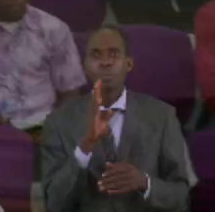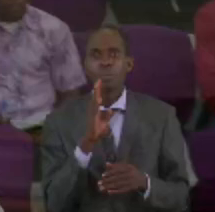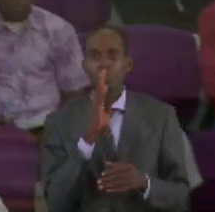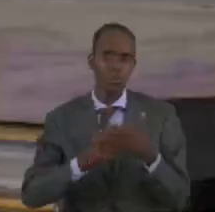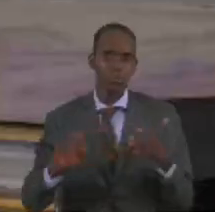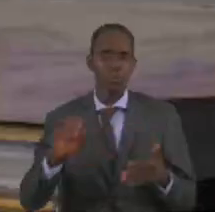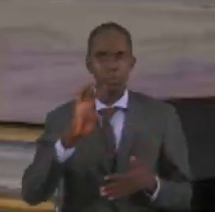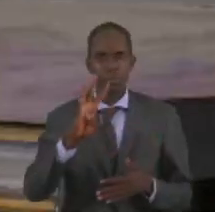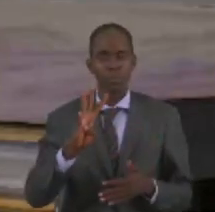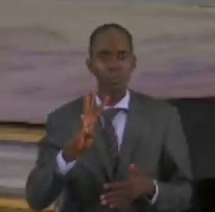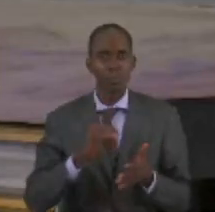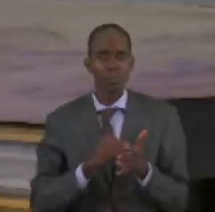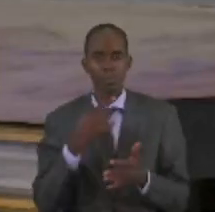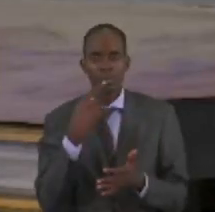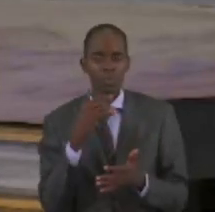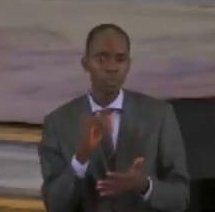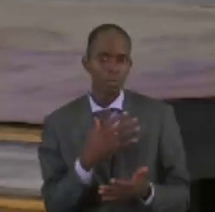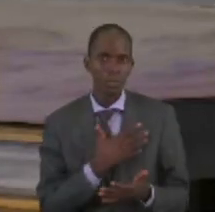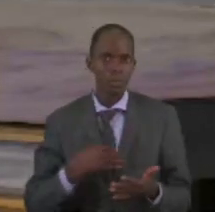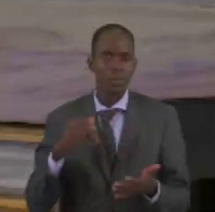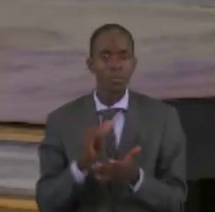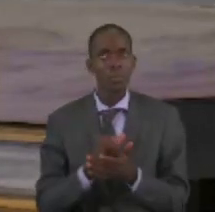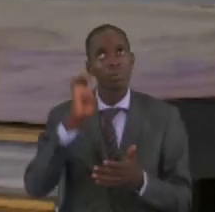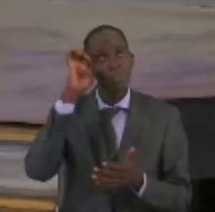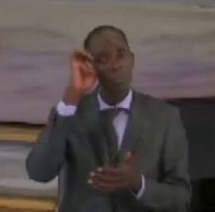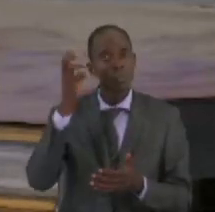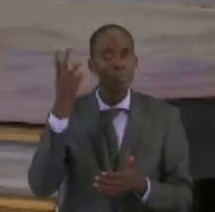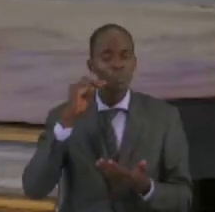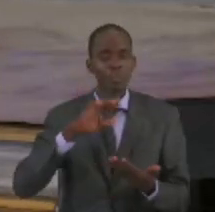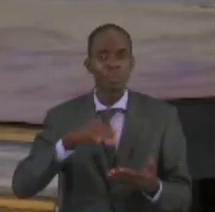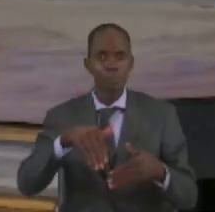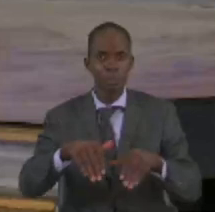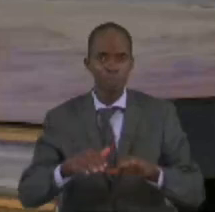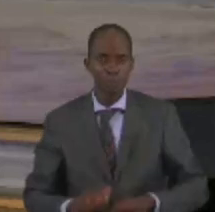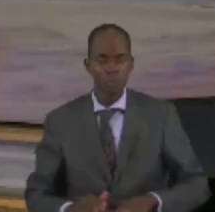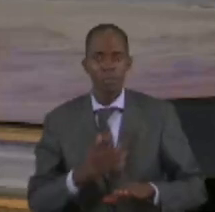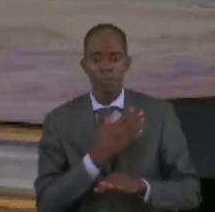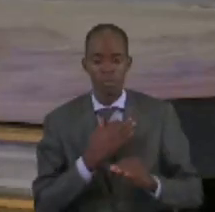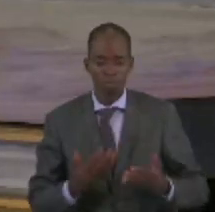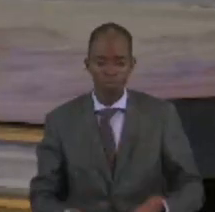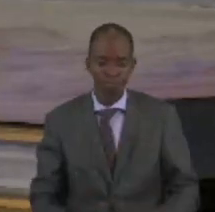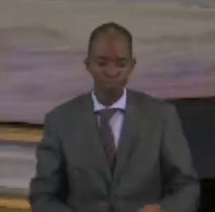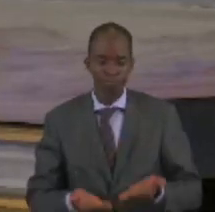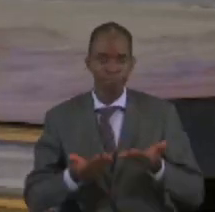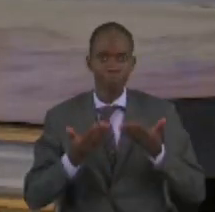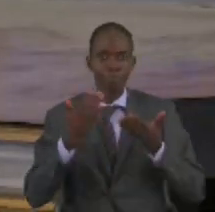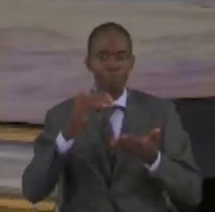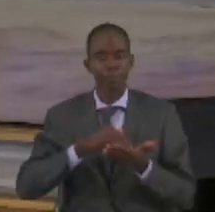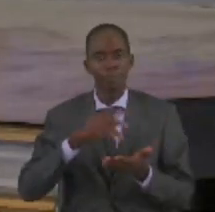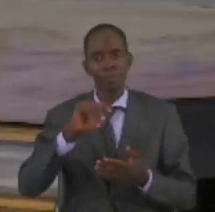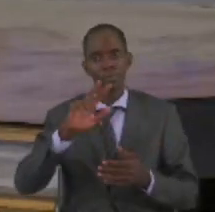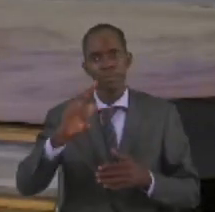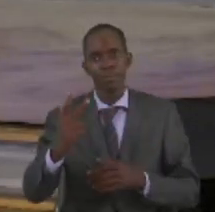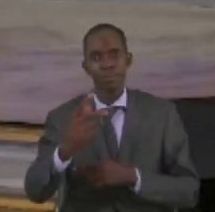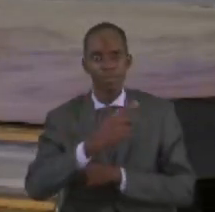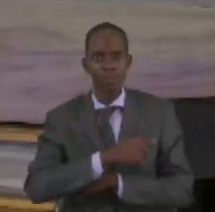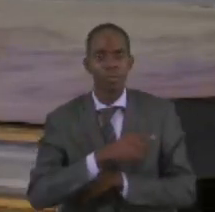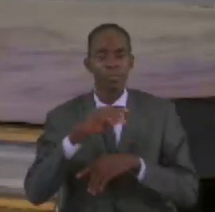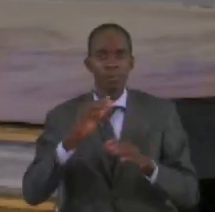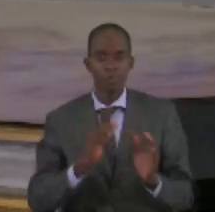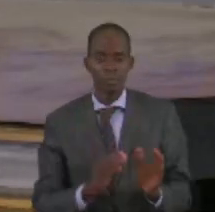est mort pour nos péchés selon les Écritures. 4. Qu'il a été enseveli et qu'il est ressuscité le troisième